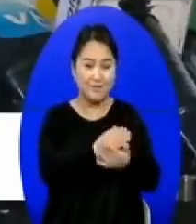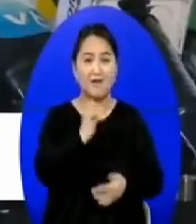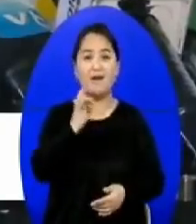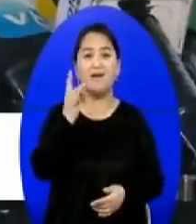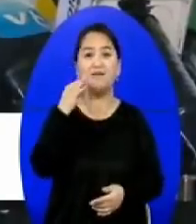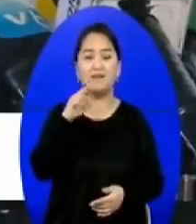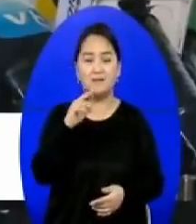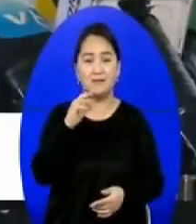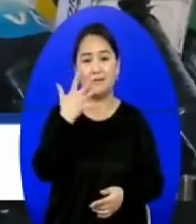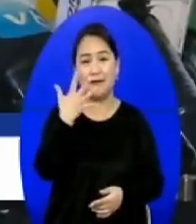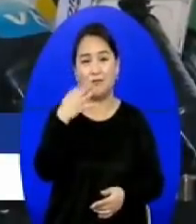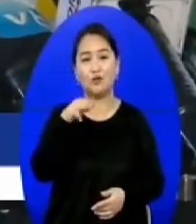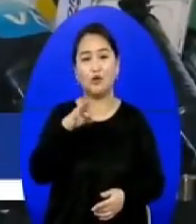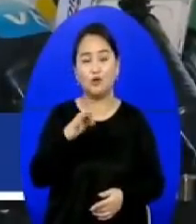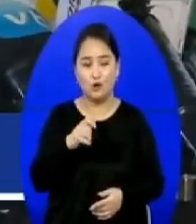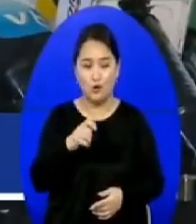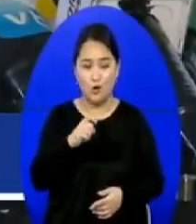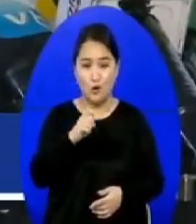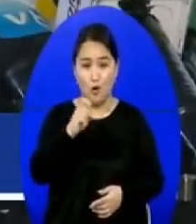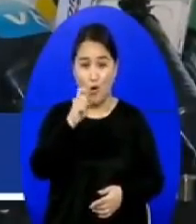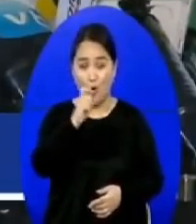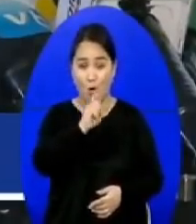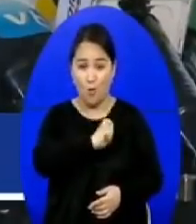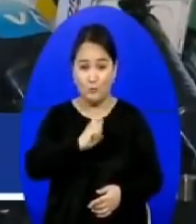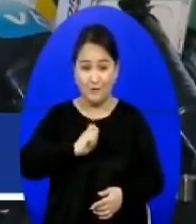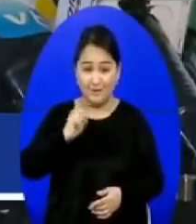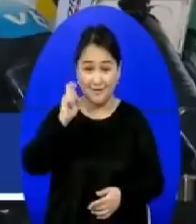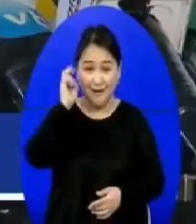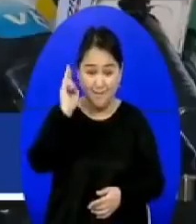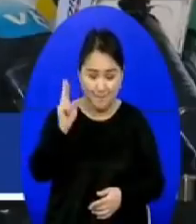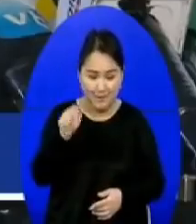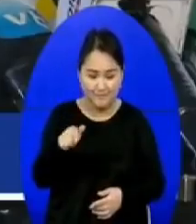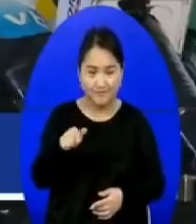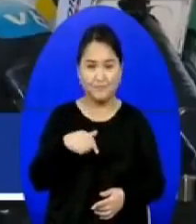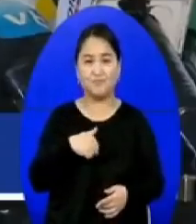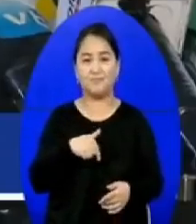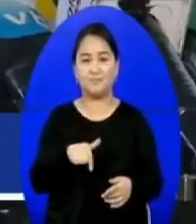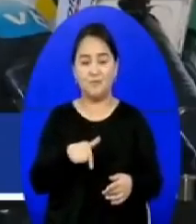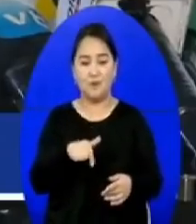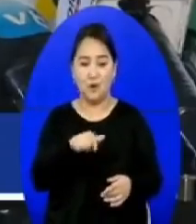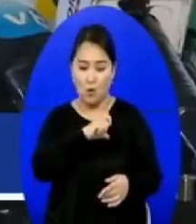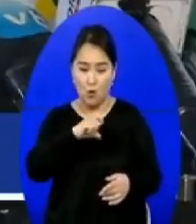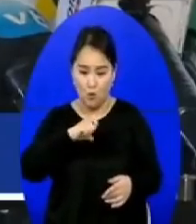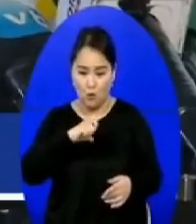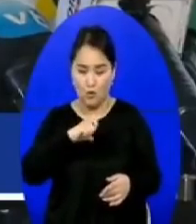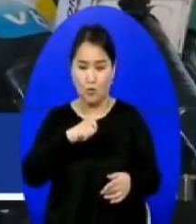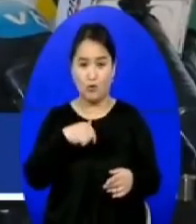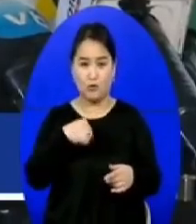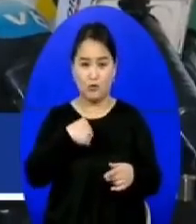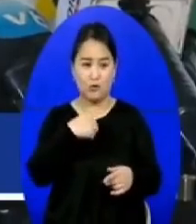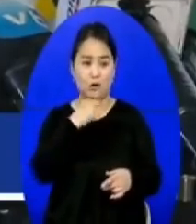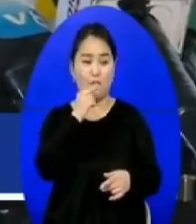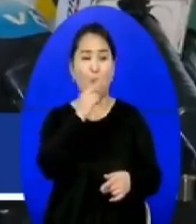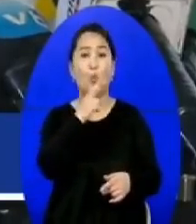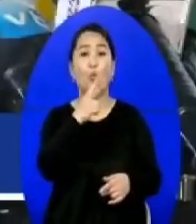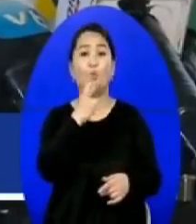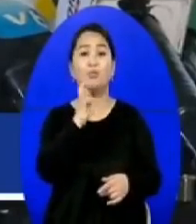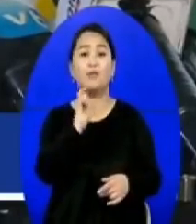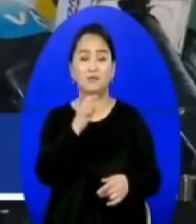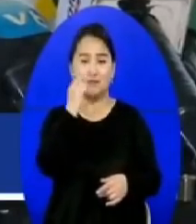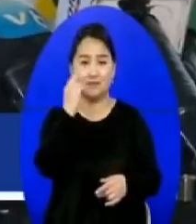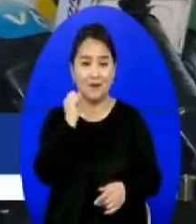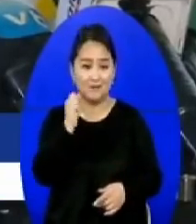компани ноогдол ашгийг авах гэж байгаа бол өөрийнхөө харьяа үн цаасны компанидэр очиж за яг